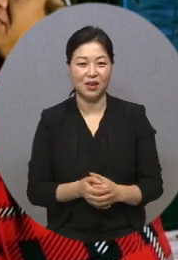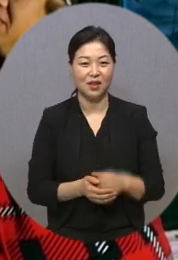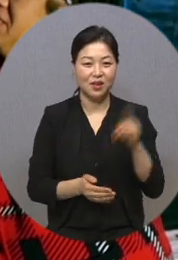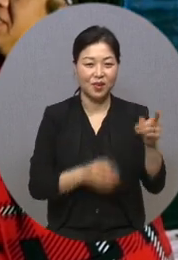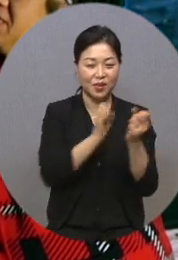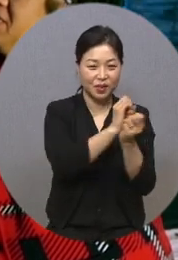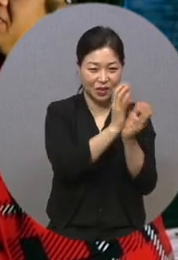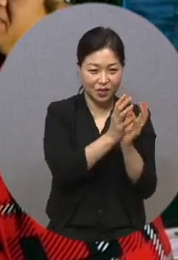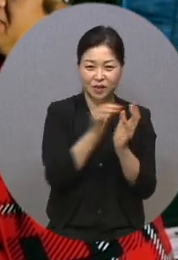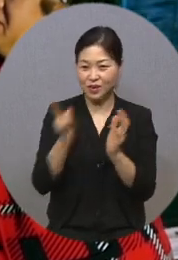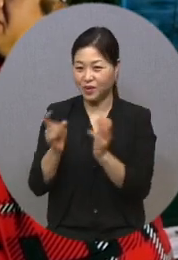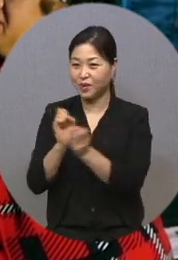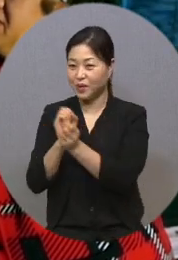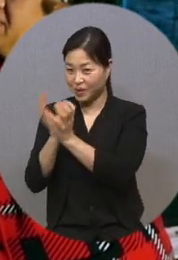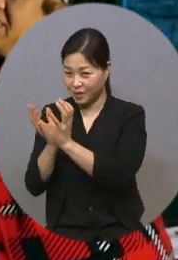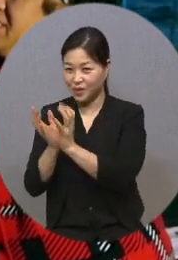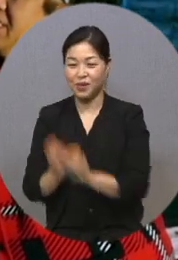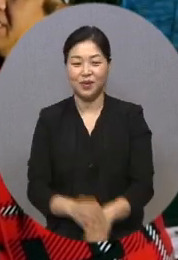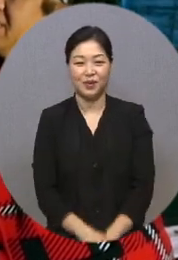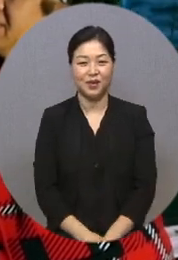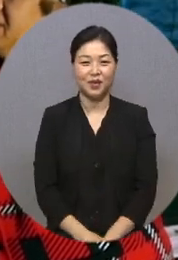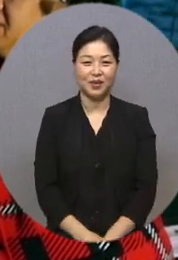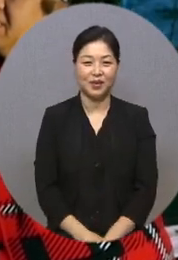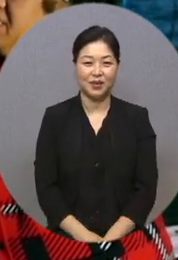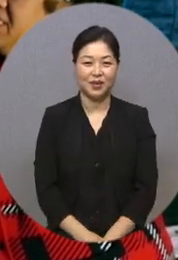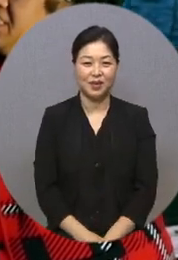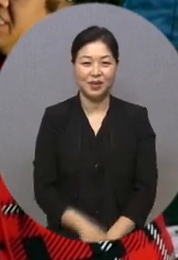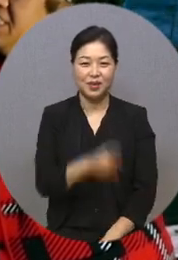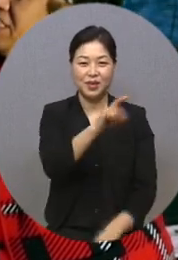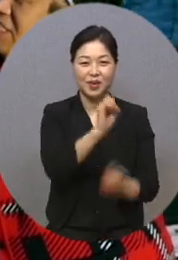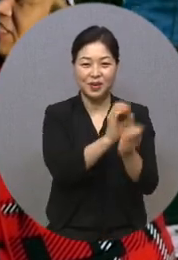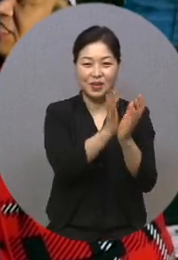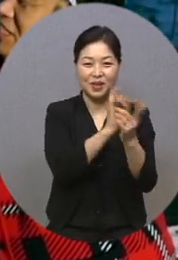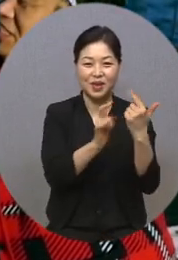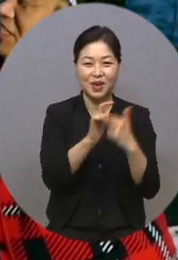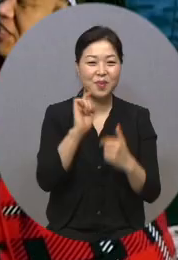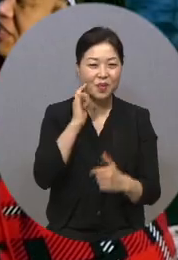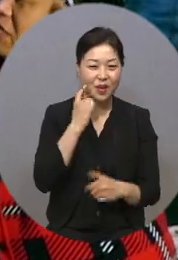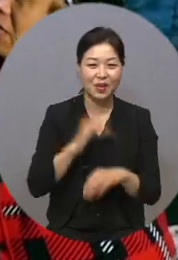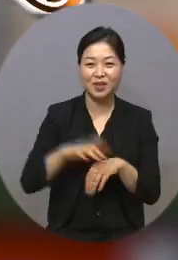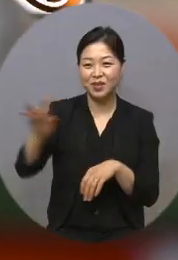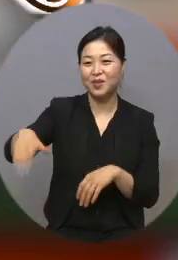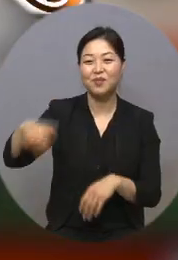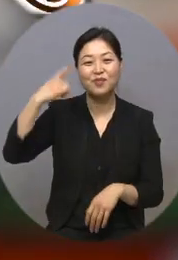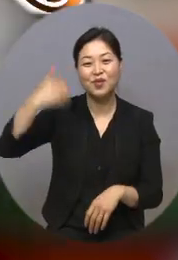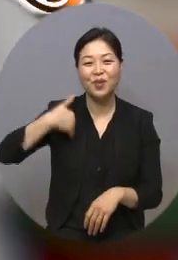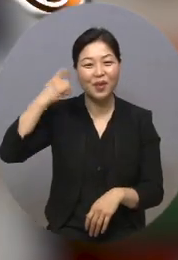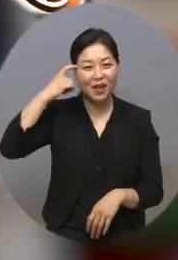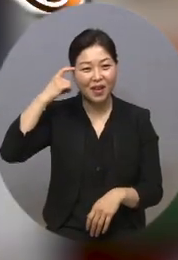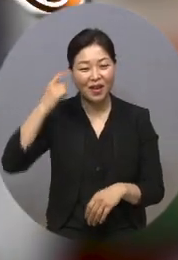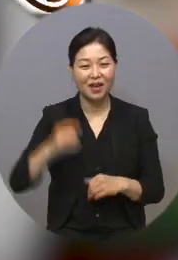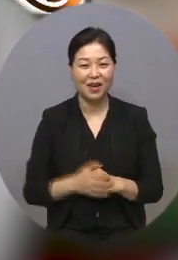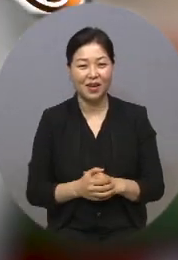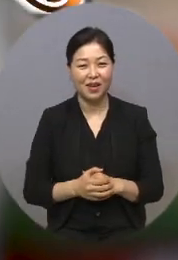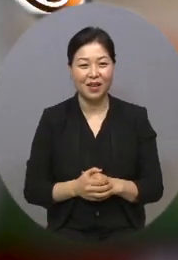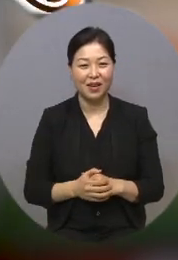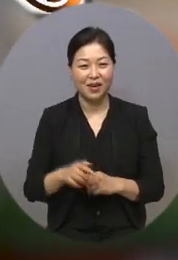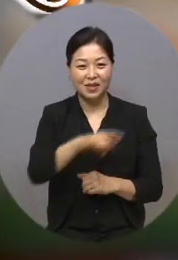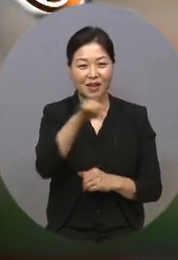이거는 뭐야? 이쪽도 꽃이요, 이쪽도 꽃이요. 아우! 이 꽃이 더 이뻐요. 정태야, 뭘 물어보니? 쌀치맛살